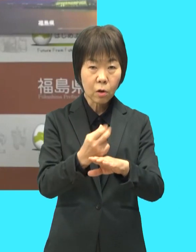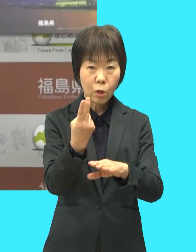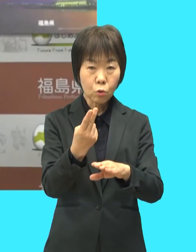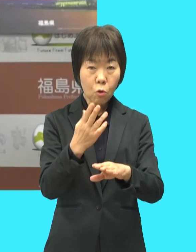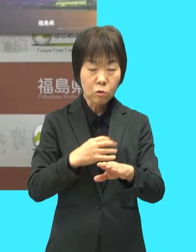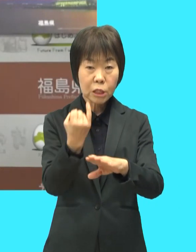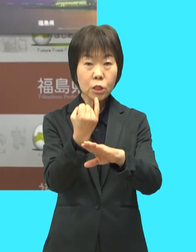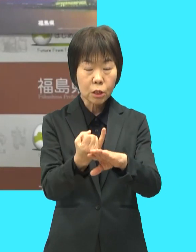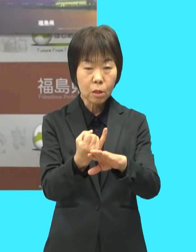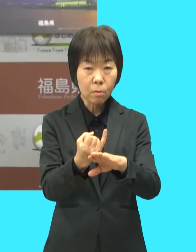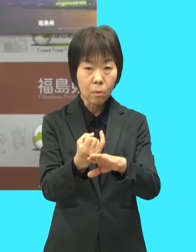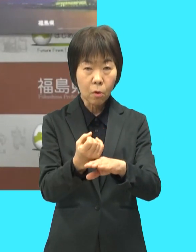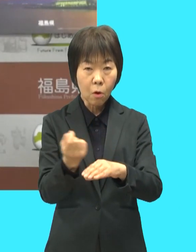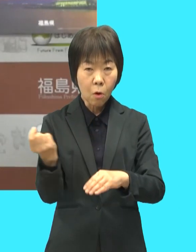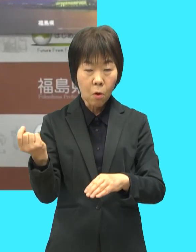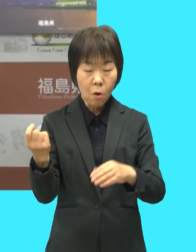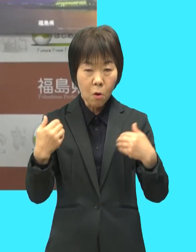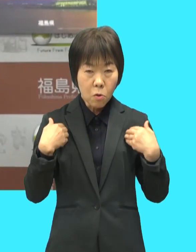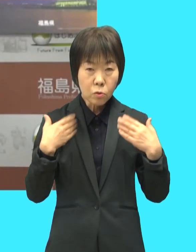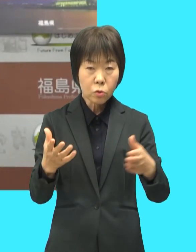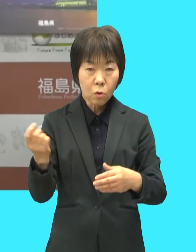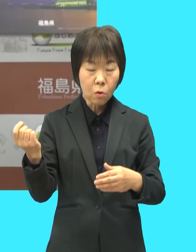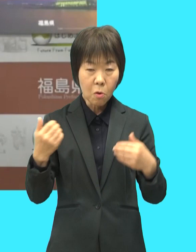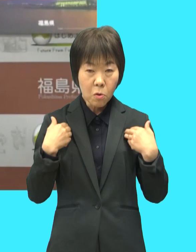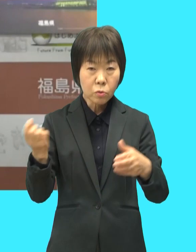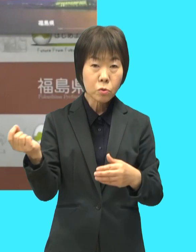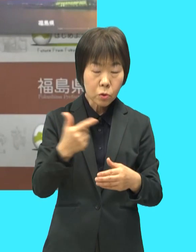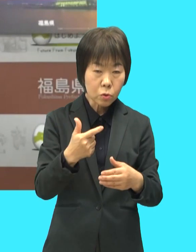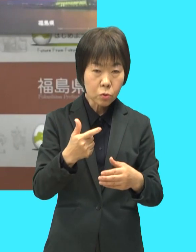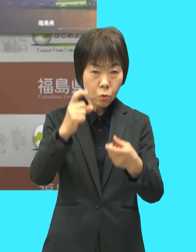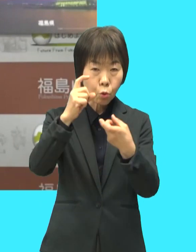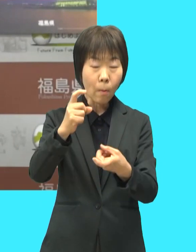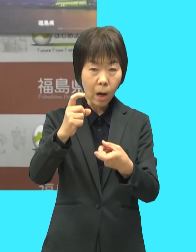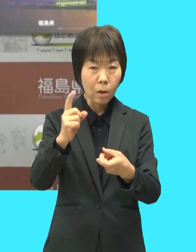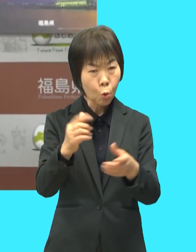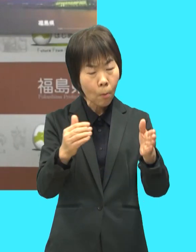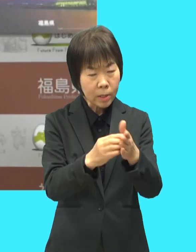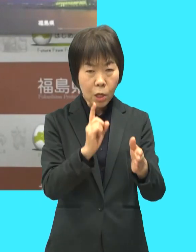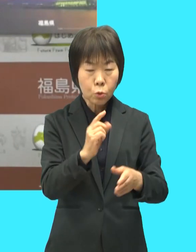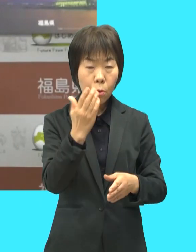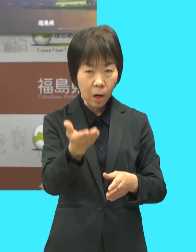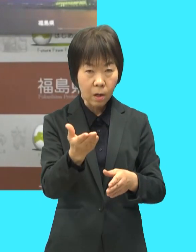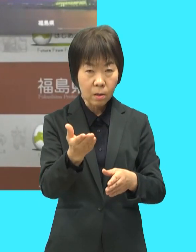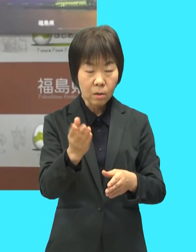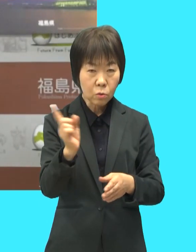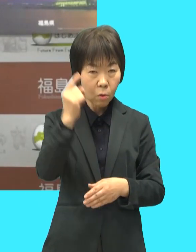の方でも不要不急という言葉に関してどこまで指すのかっていうのは結構議論になったりもしますけども、内堀知事の方でその不要不急というのはどのあ